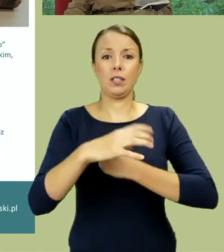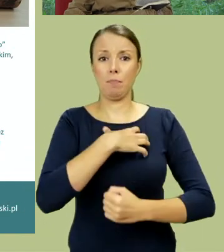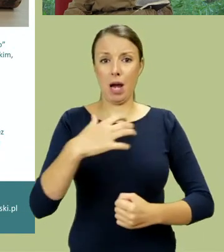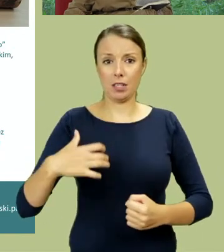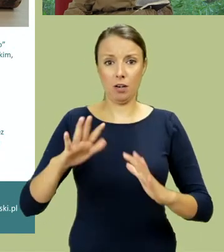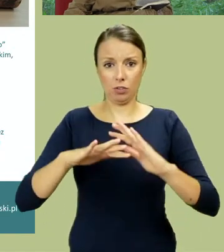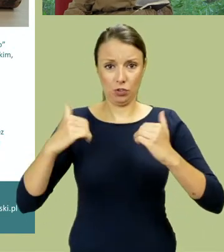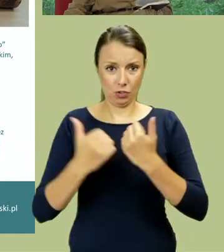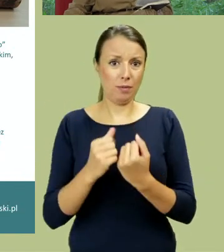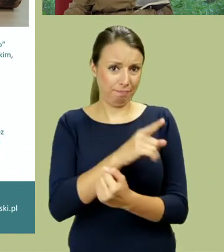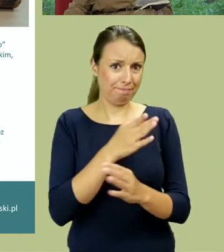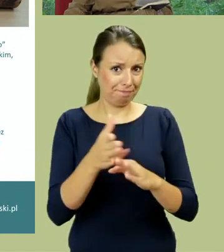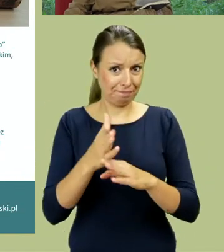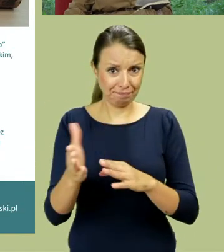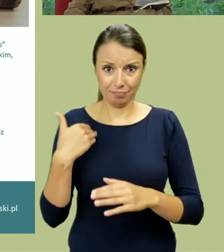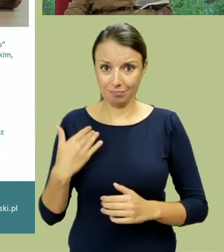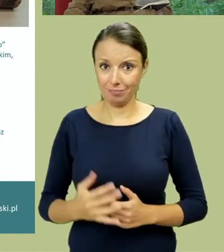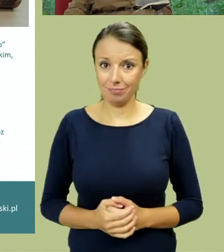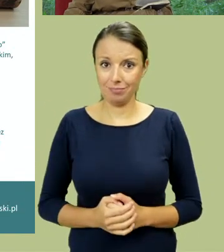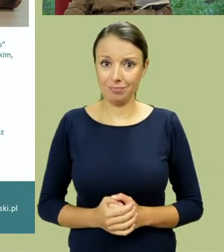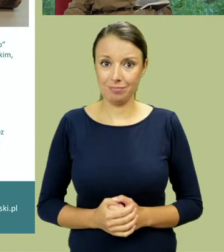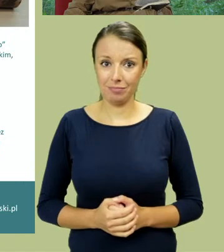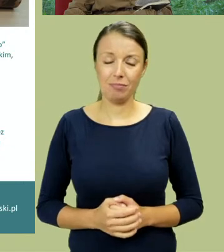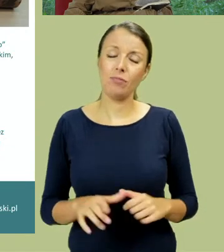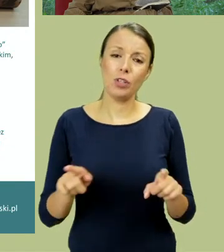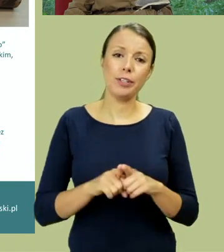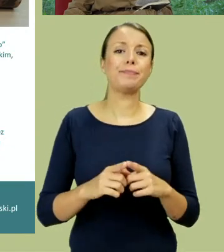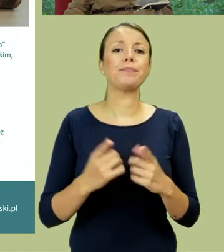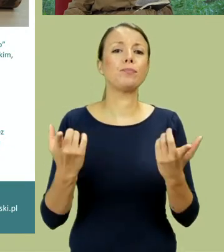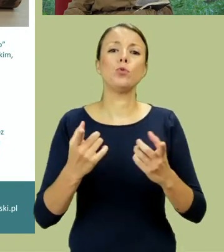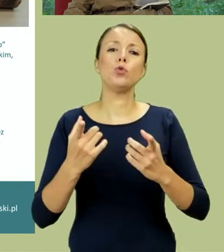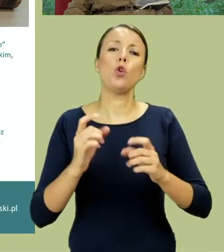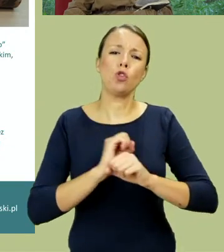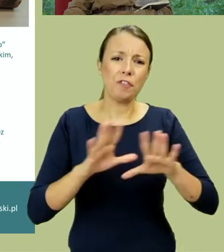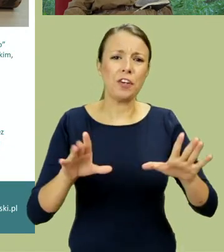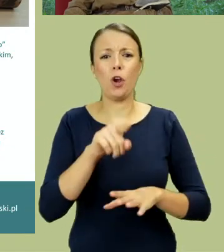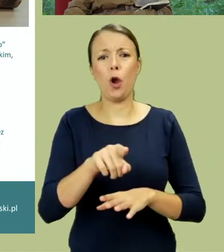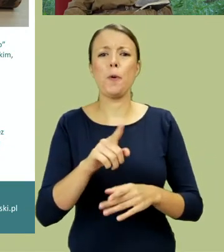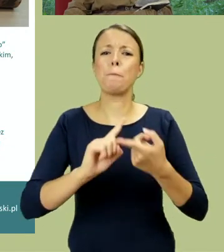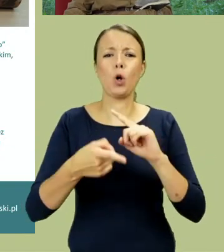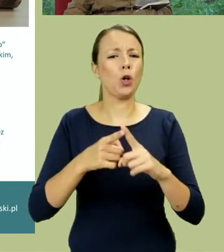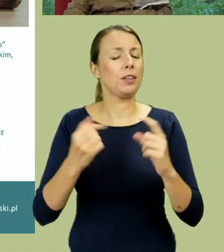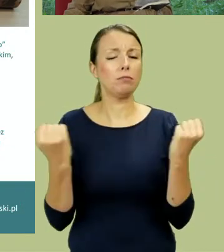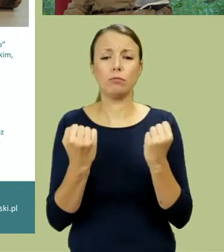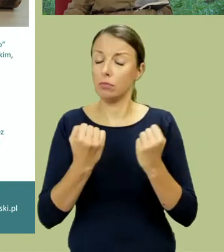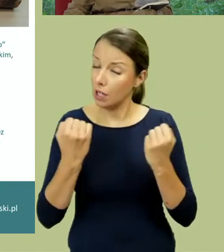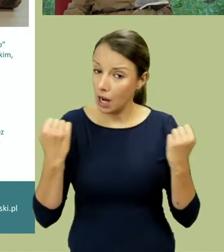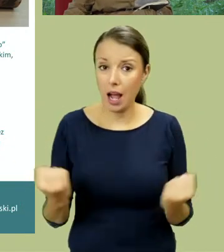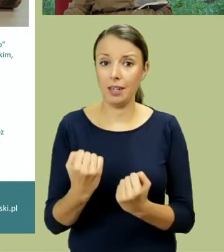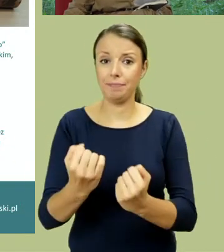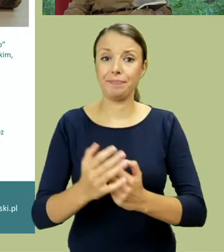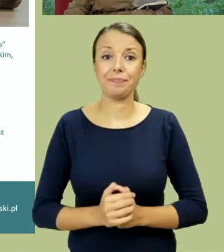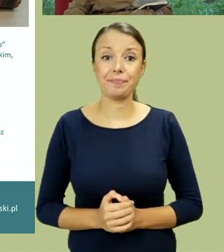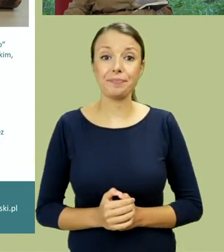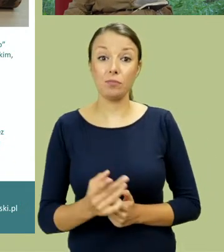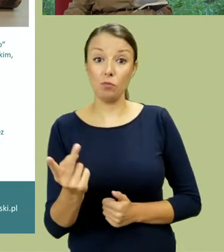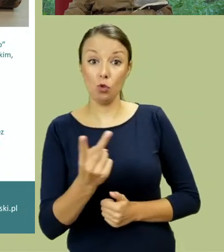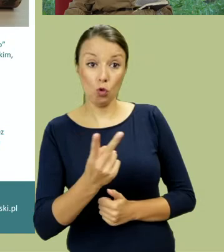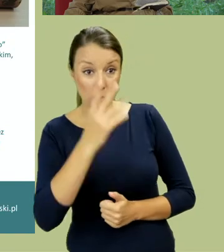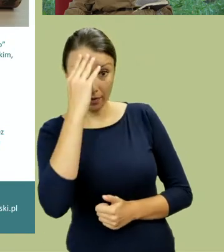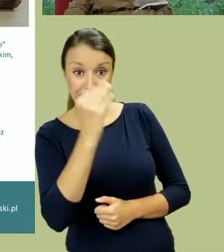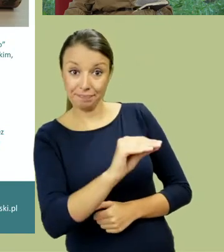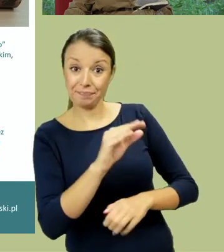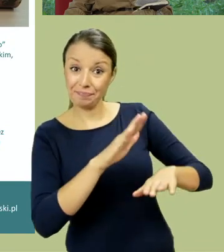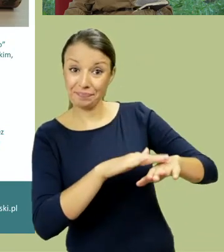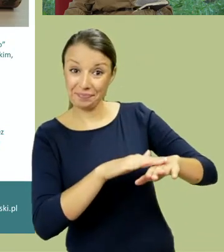był też oczywiście aktywnym bardzo politykiem. Poinformowali Aleksandrę Szczerbińską o